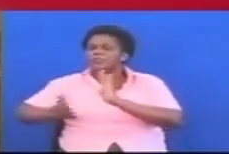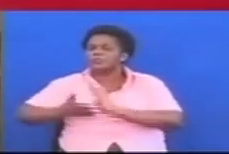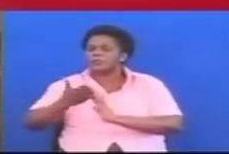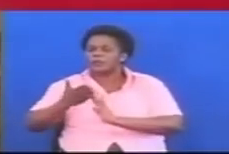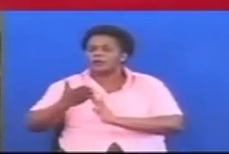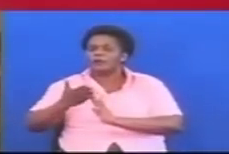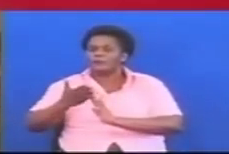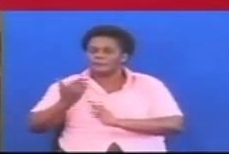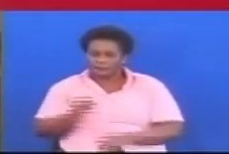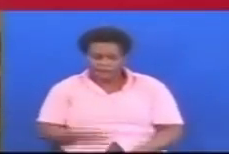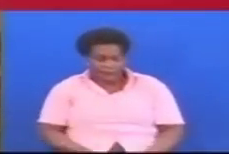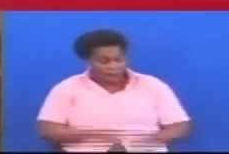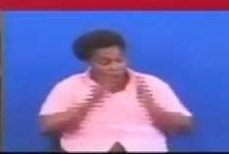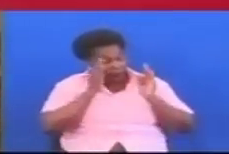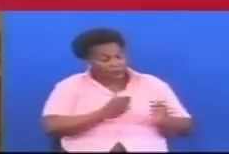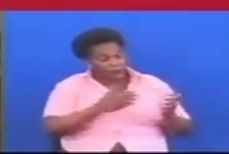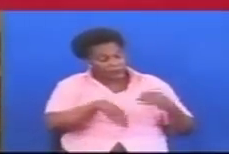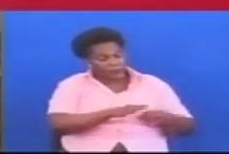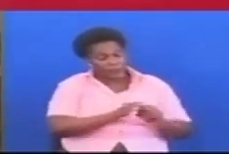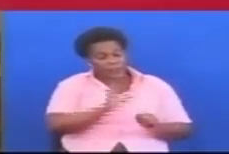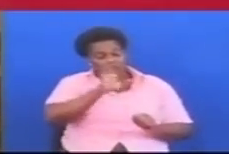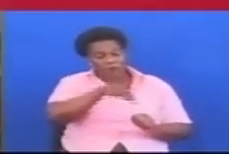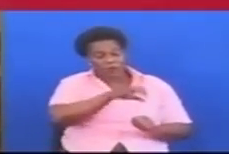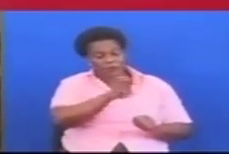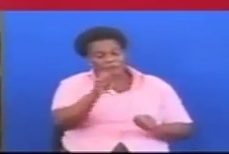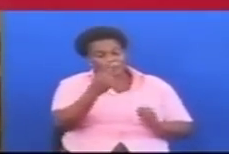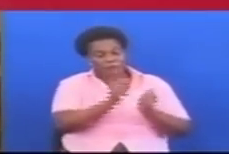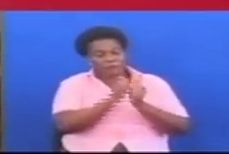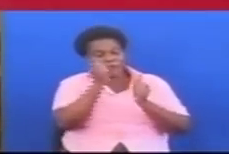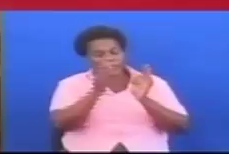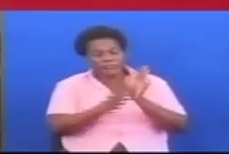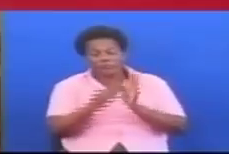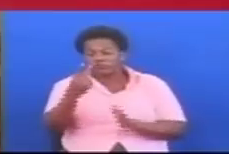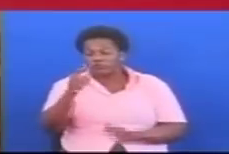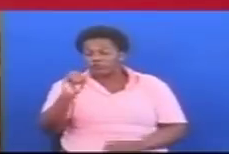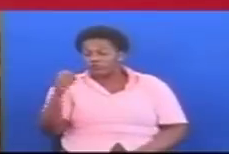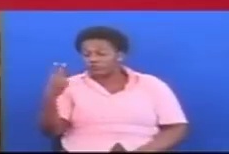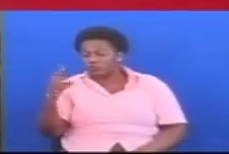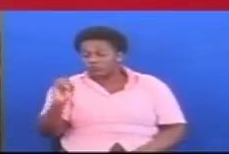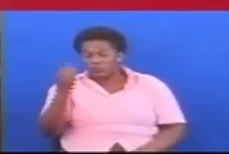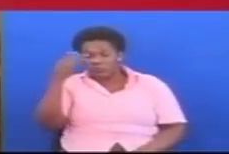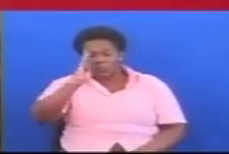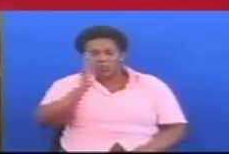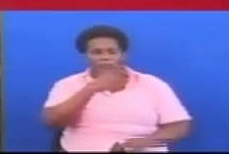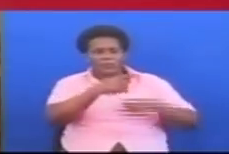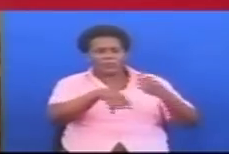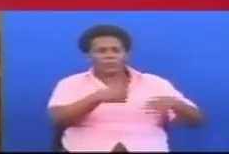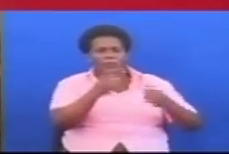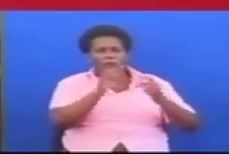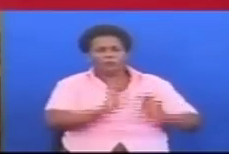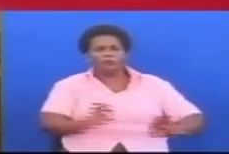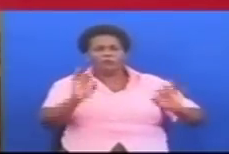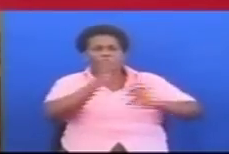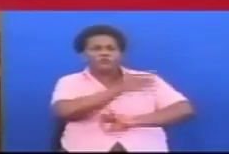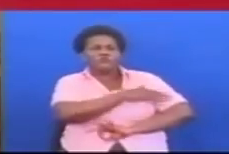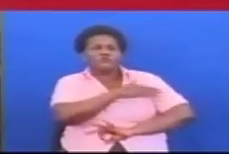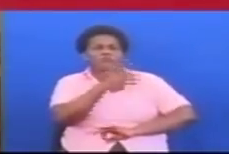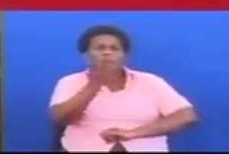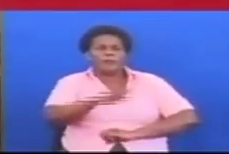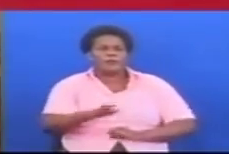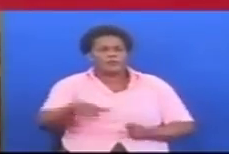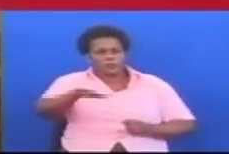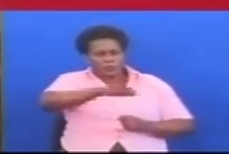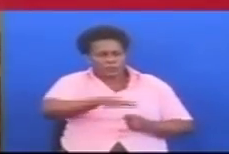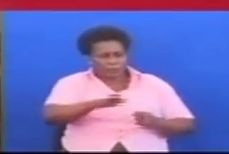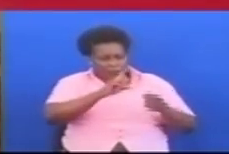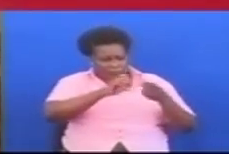Mheshimiwa Mwenyekiti, katika mwaka wa fedha 2019-20 serikali itaendelea kuboresha huduma ya maji katika maeneo ya